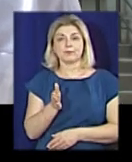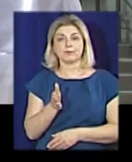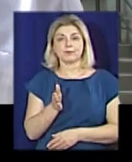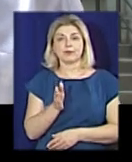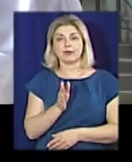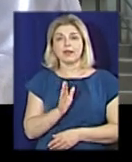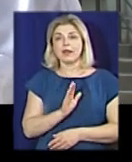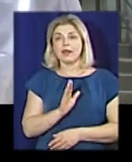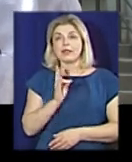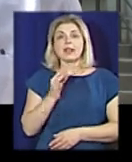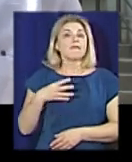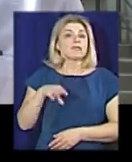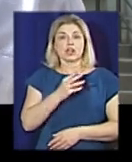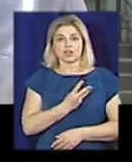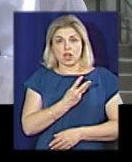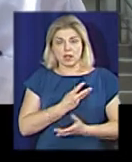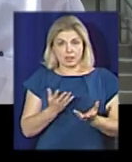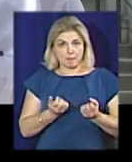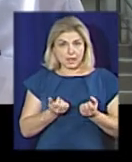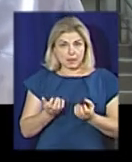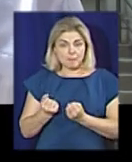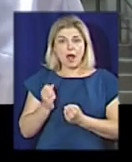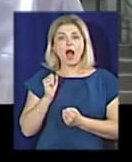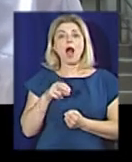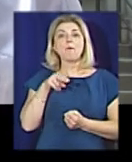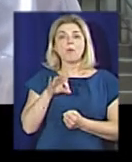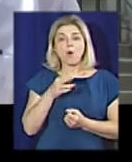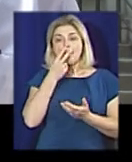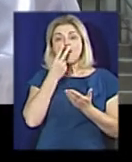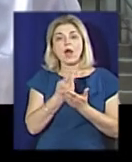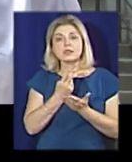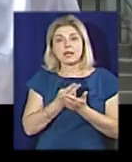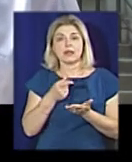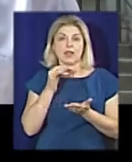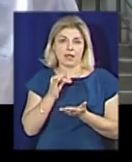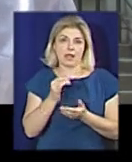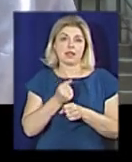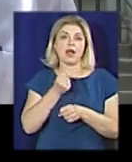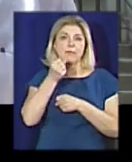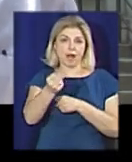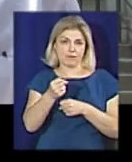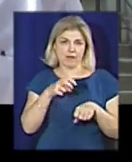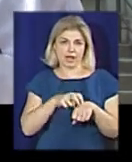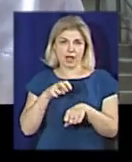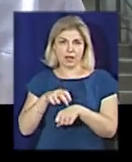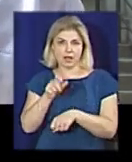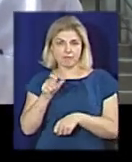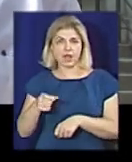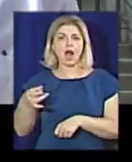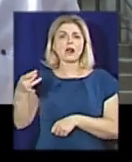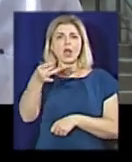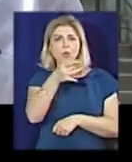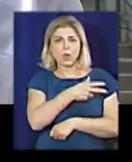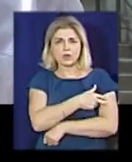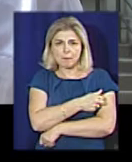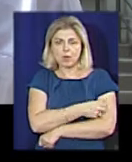не всіх бажаючих приймати, а за показаннями і за направленнями лікарів з районних лікарень, з